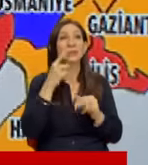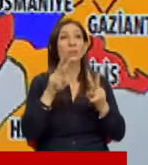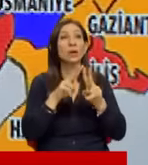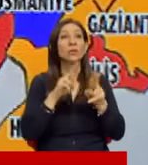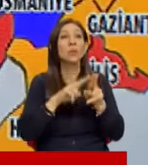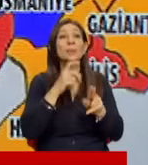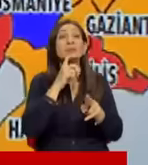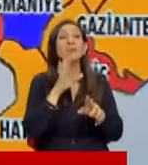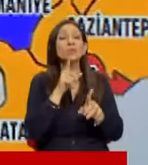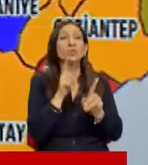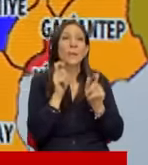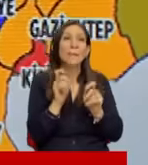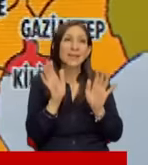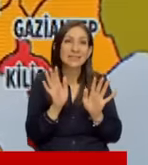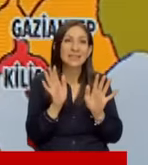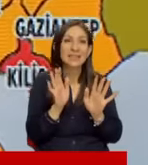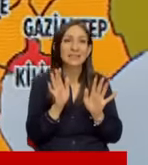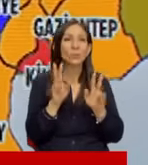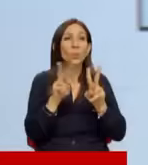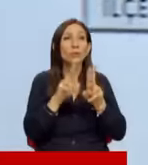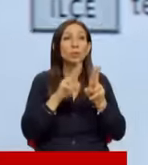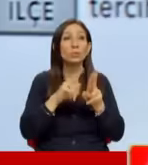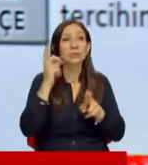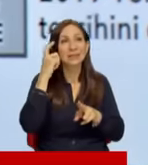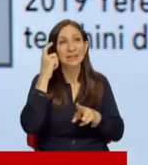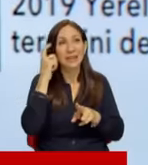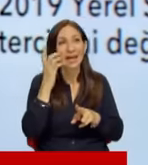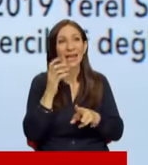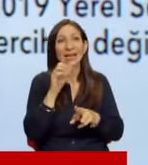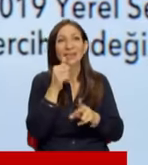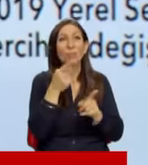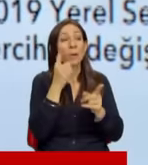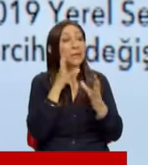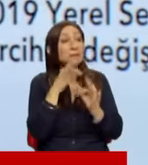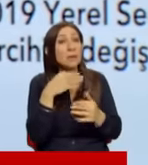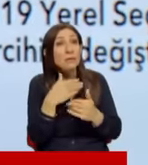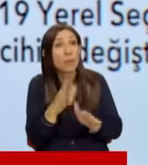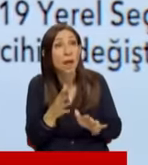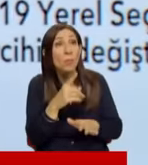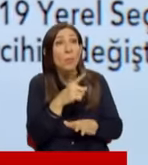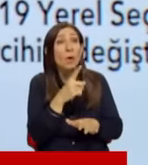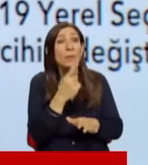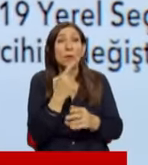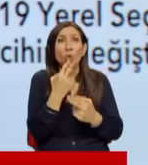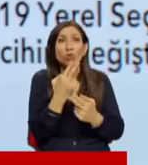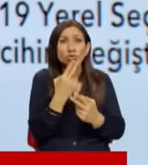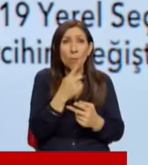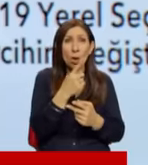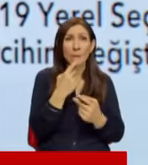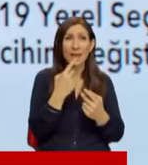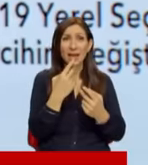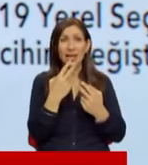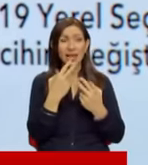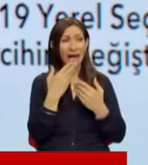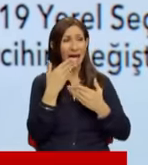Kurum yanlış değil. Şunu yapabilirdi Murat Kurum Murat fazla. Murat Kurum'u tanıyanlar hiç böyle birisi değil. Böyle bir dilli, böyle bir üslubu